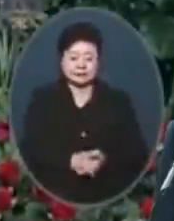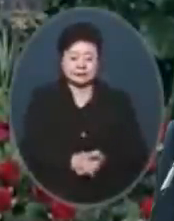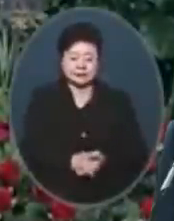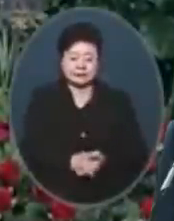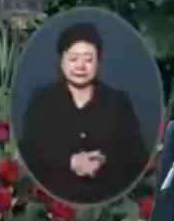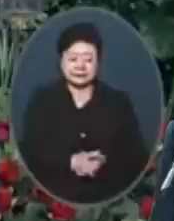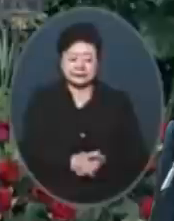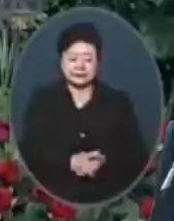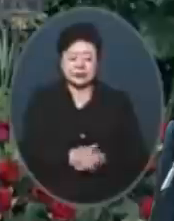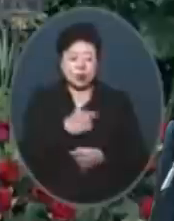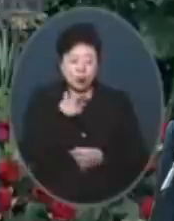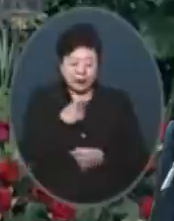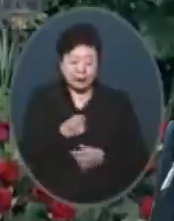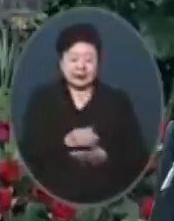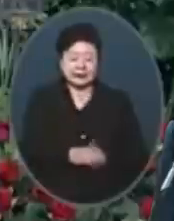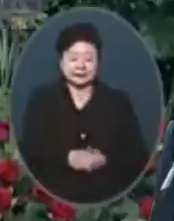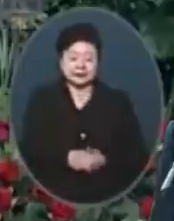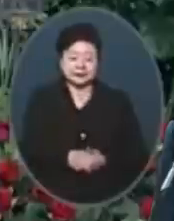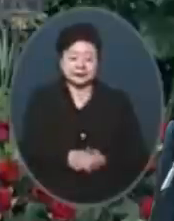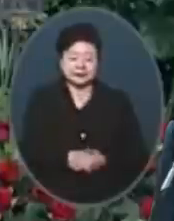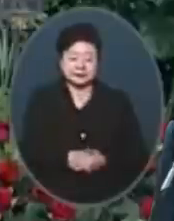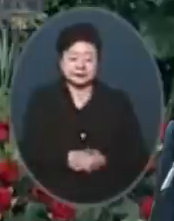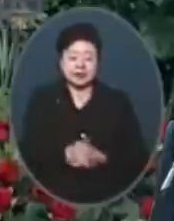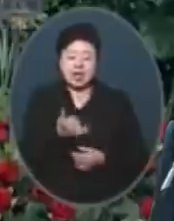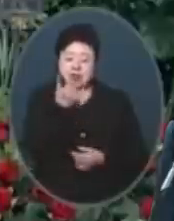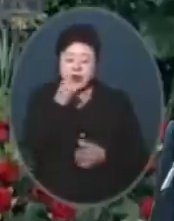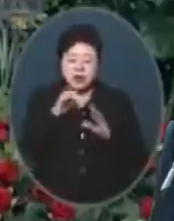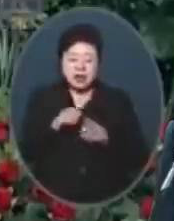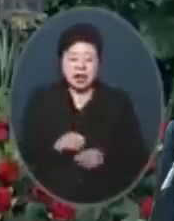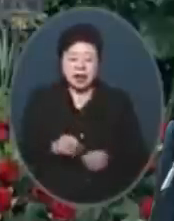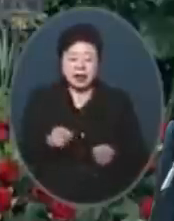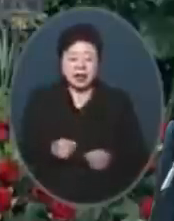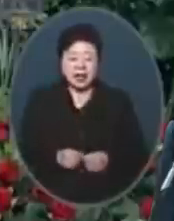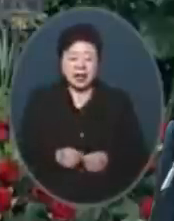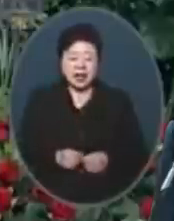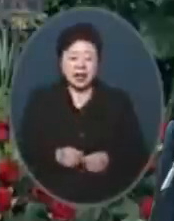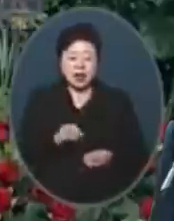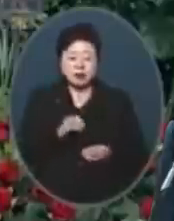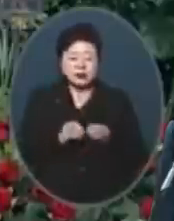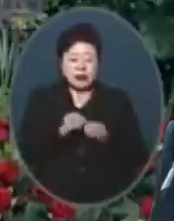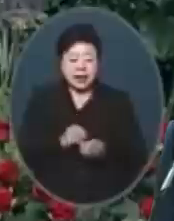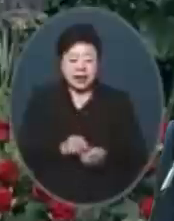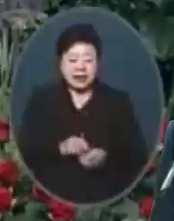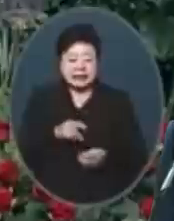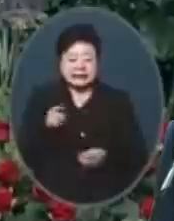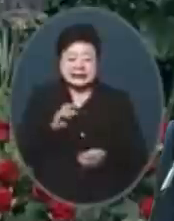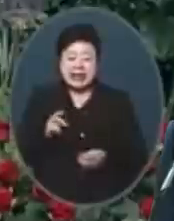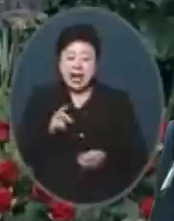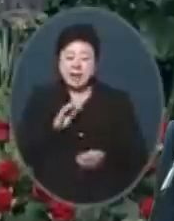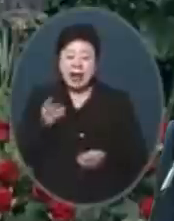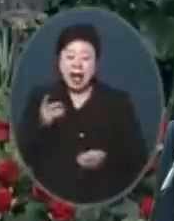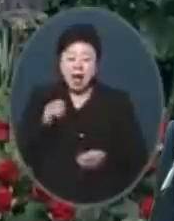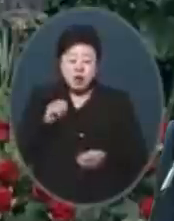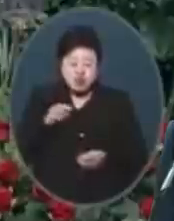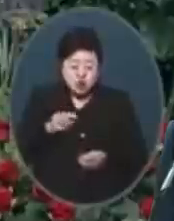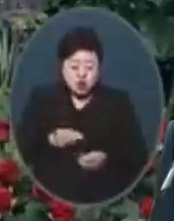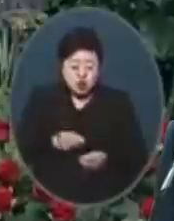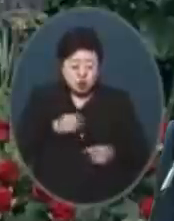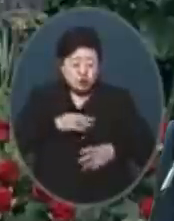살기를 하나님은 원하시는 것입니다. 독일의 문학가 장 파울이 두려움에 대해 재미있는 말을